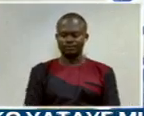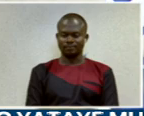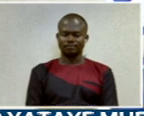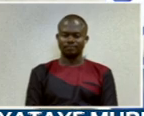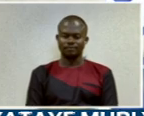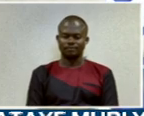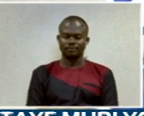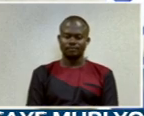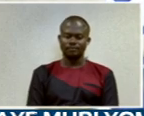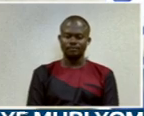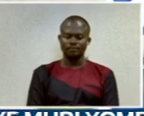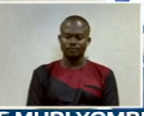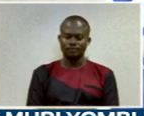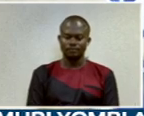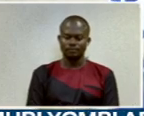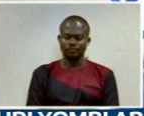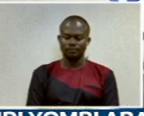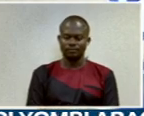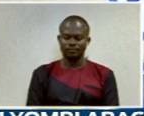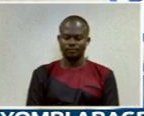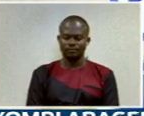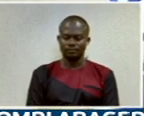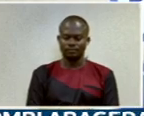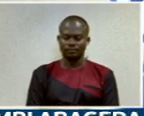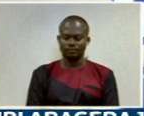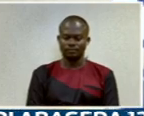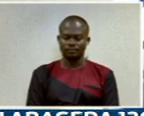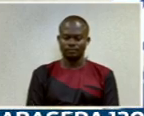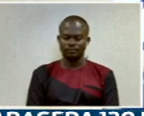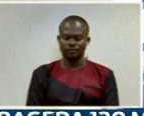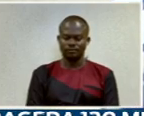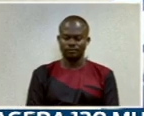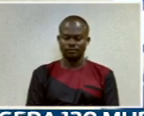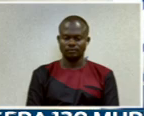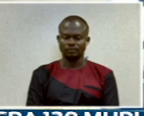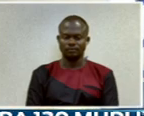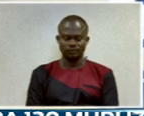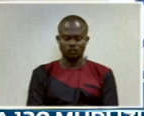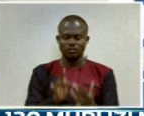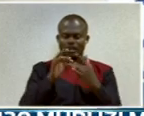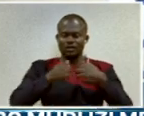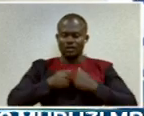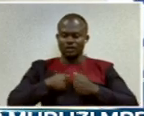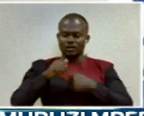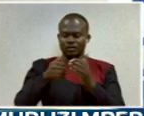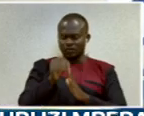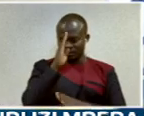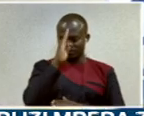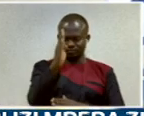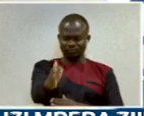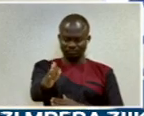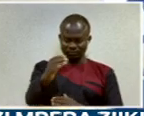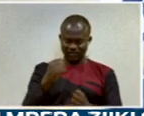very particular about Rwanda is that it has followed a very systematic approach. Umwihariko w'u Rwanda ni uko rufite umurongo